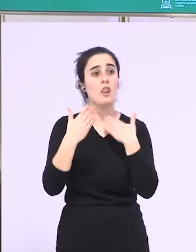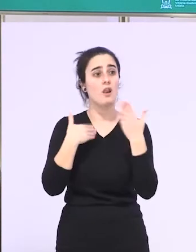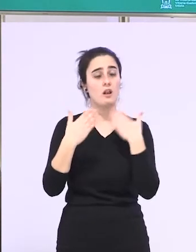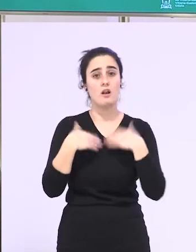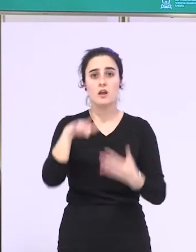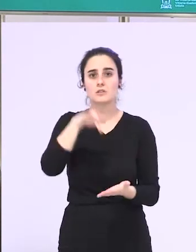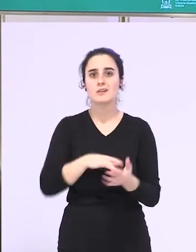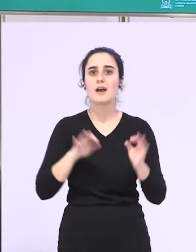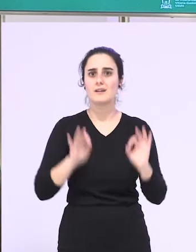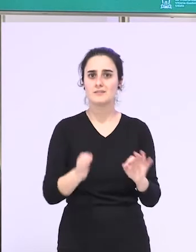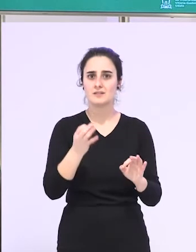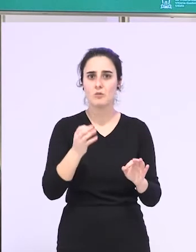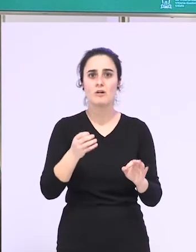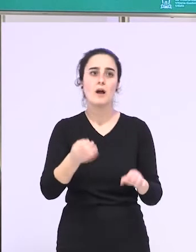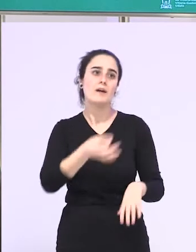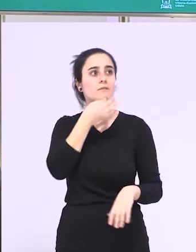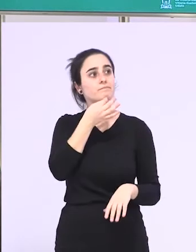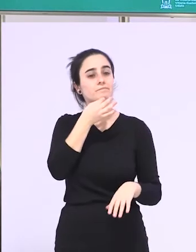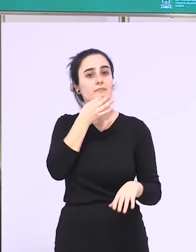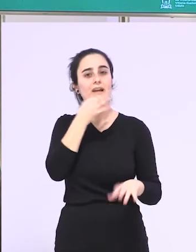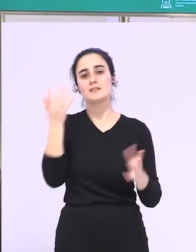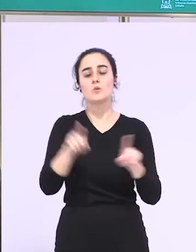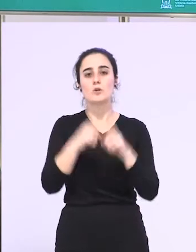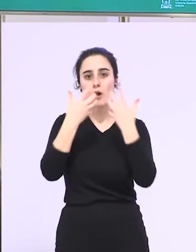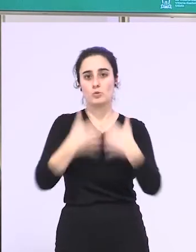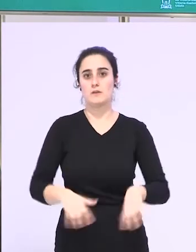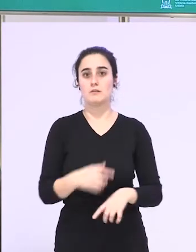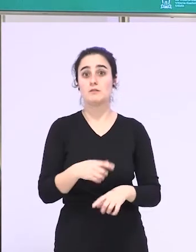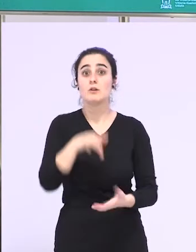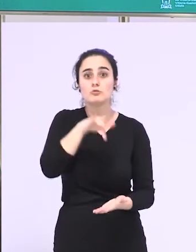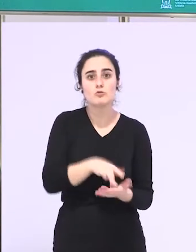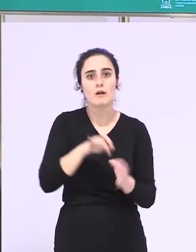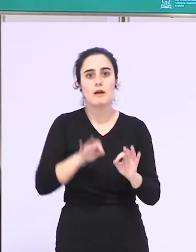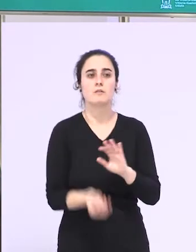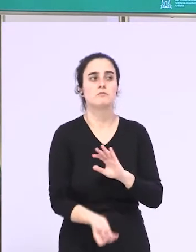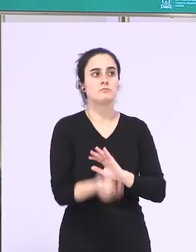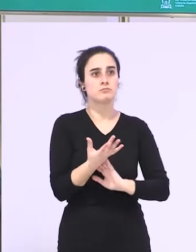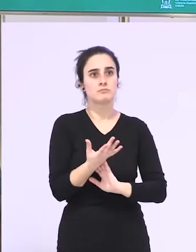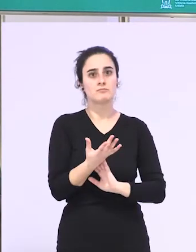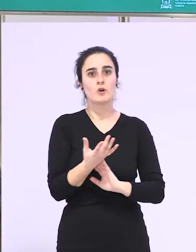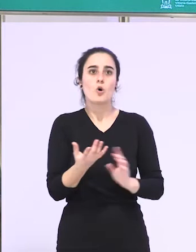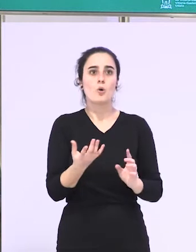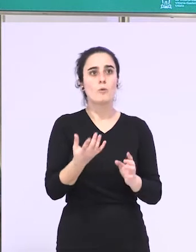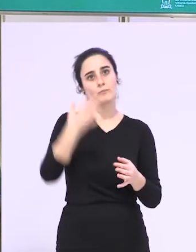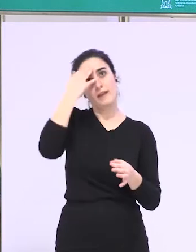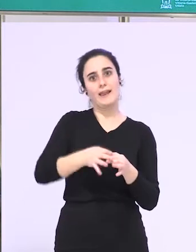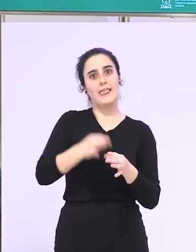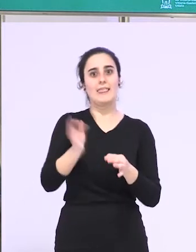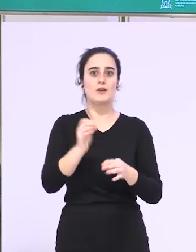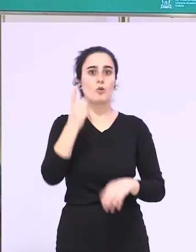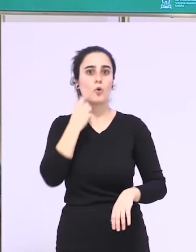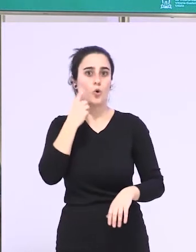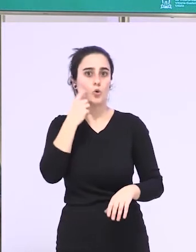Gehiegi pentsatu gabe nola hitz egiten dugun, berriro aktibatzen ditugu horrelako uste batzuk, topiko batzuk